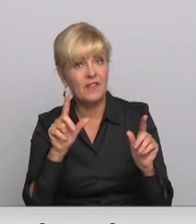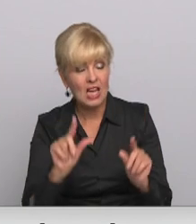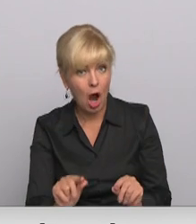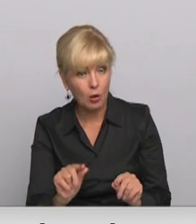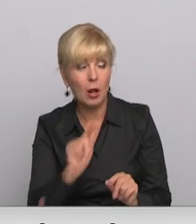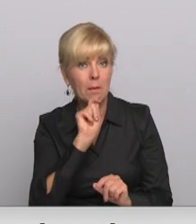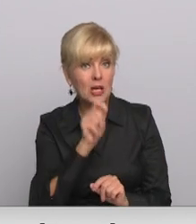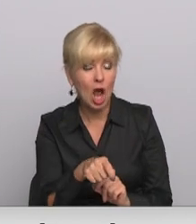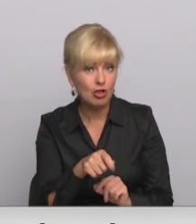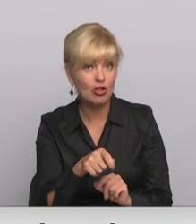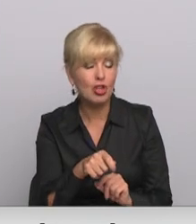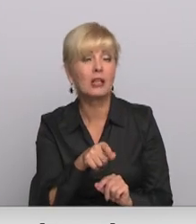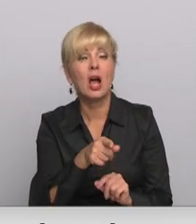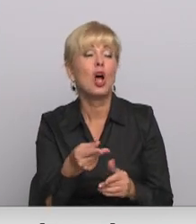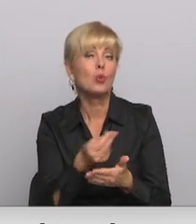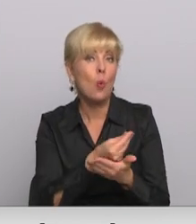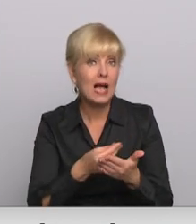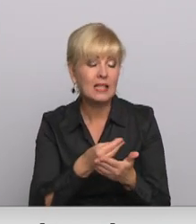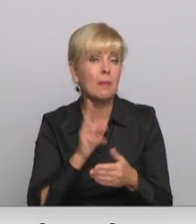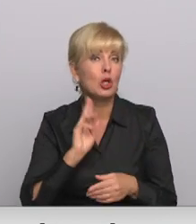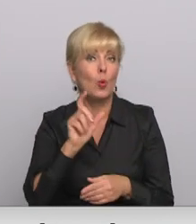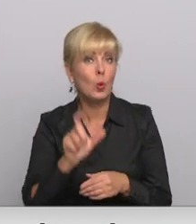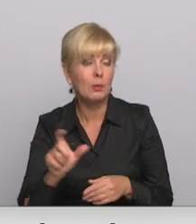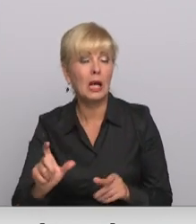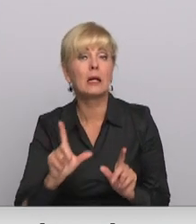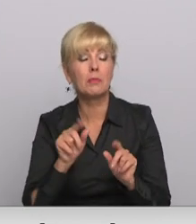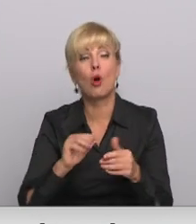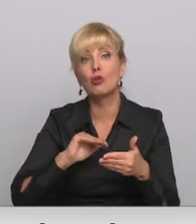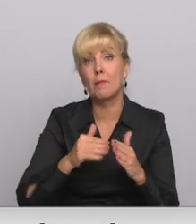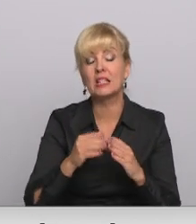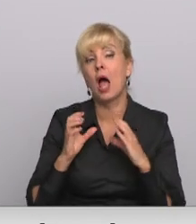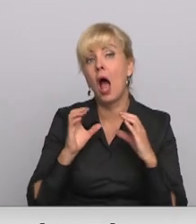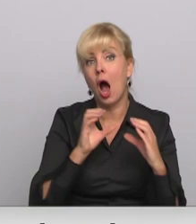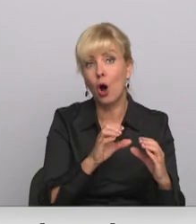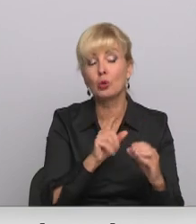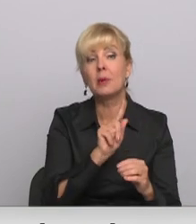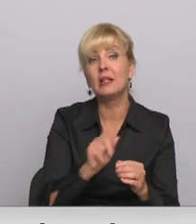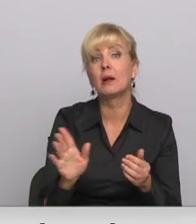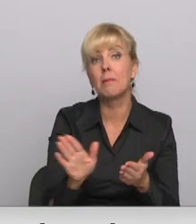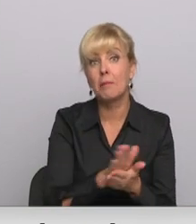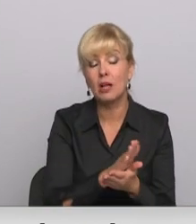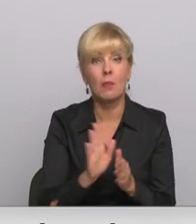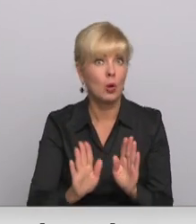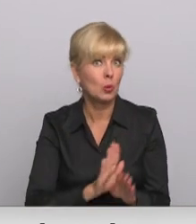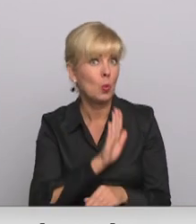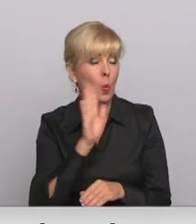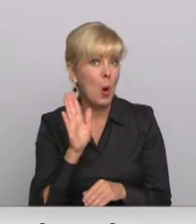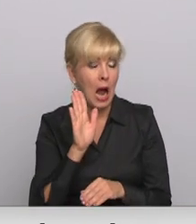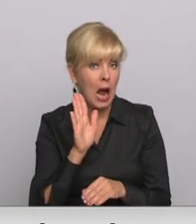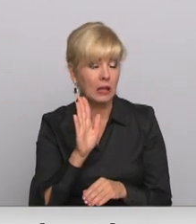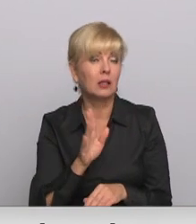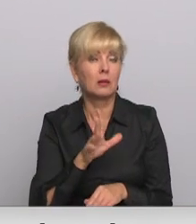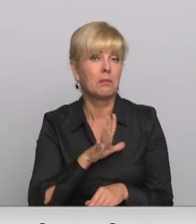piešķirtās atlaides, kas praktiski nozīmē, ka visiem jūrmalniekiem braukšana pilsētas autobusos ir bez maksas. Šorīt gan braucējus